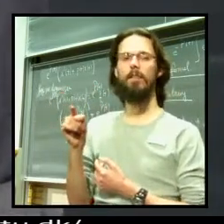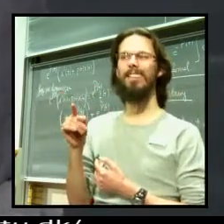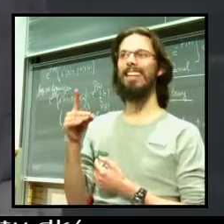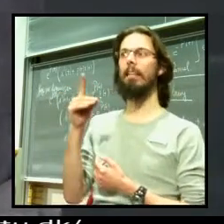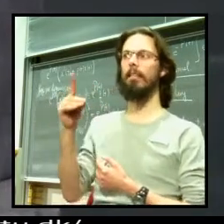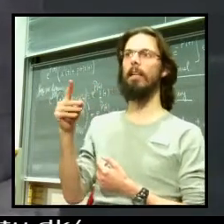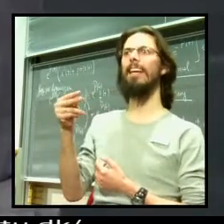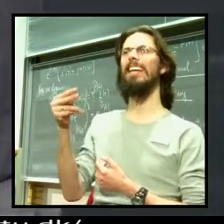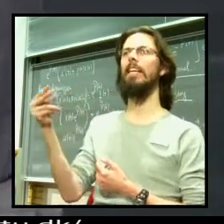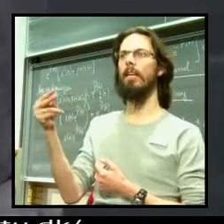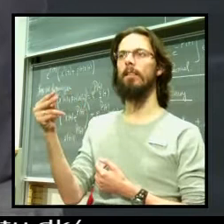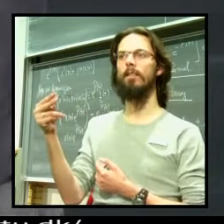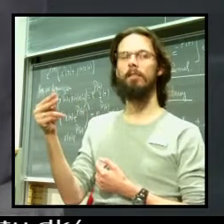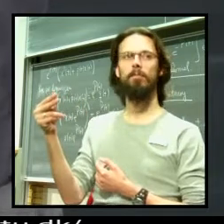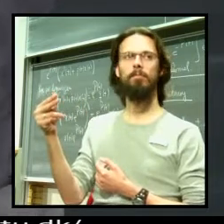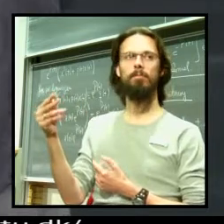D-ligning.